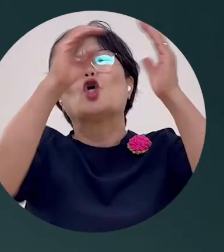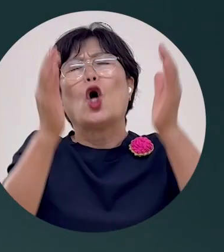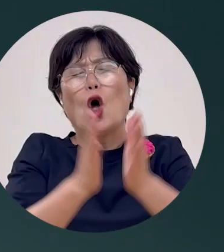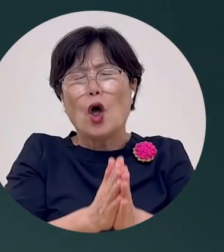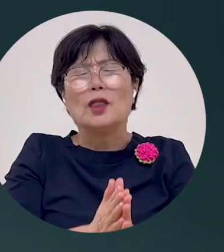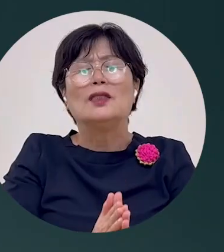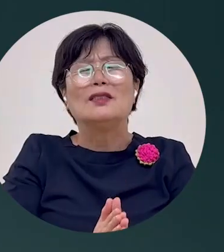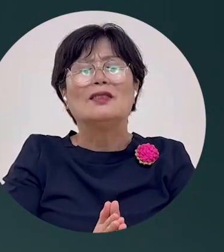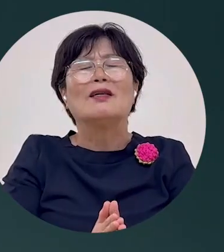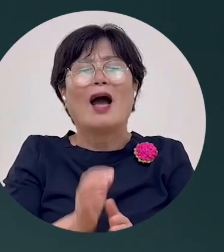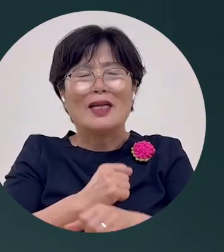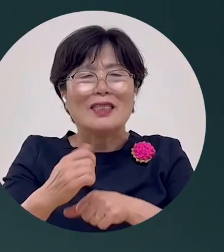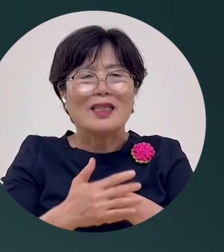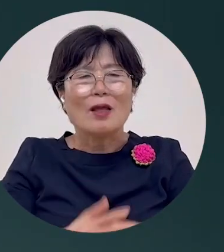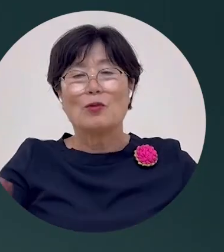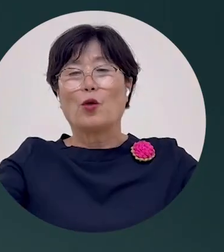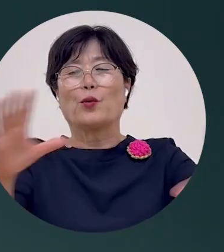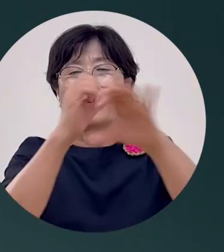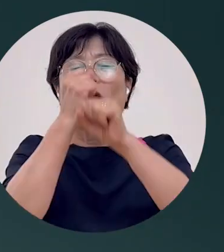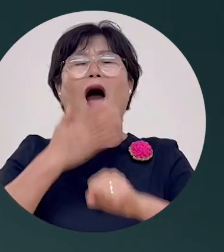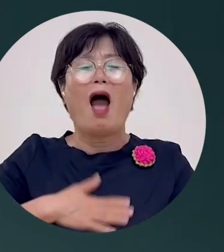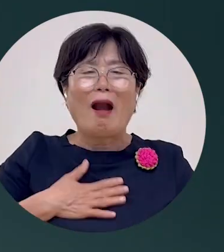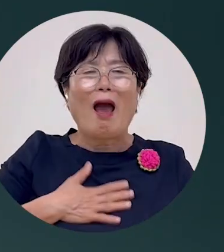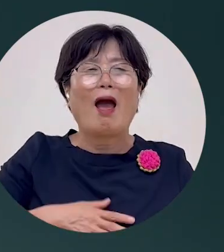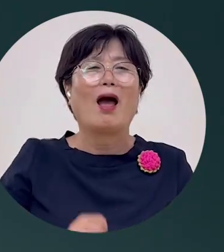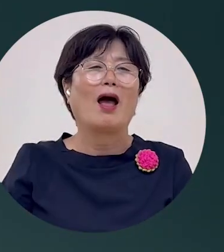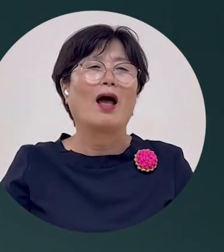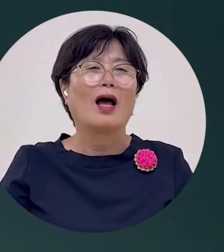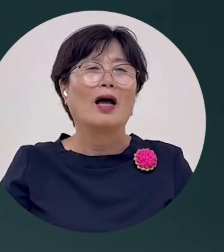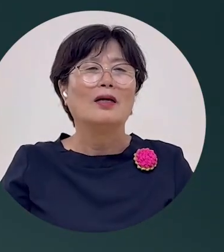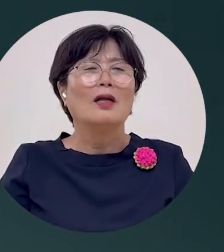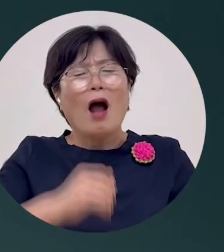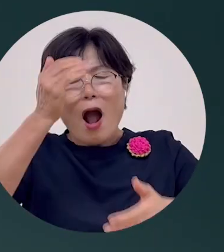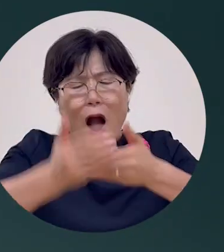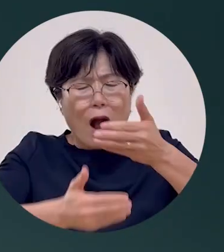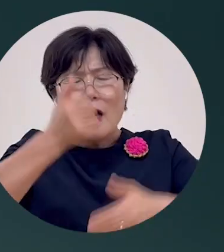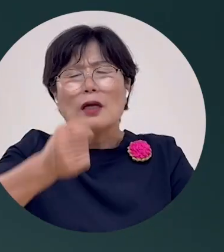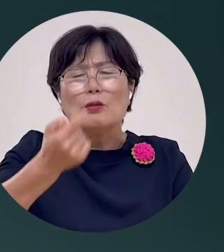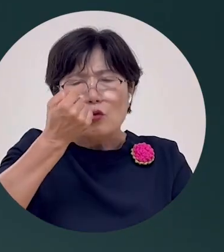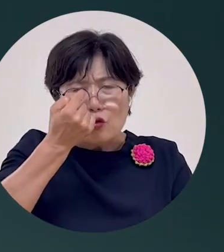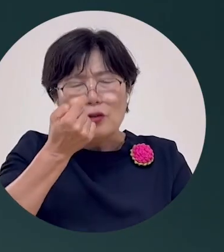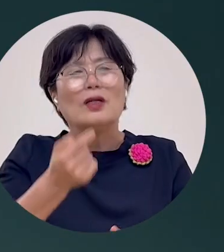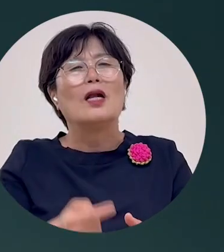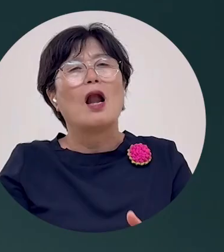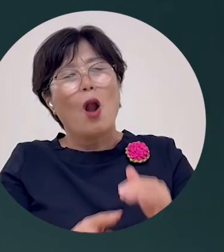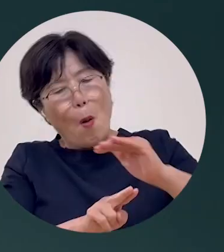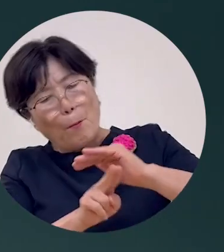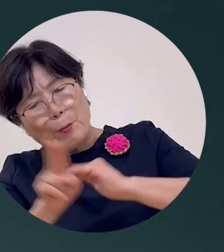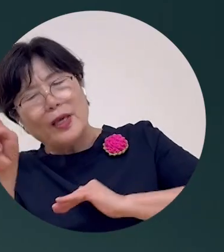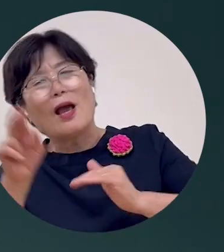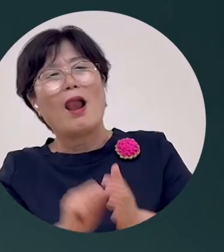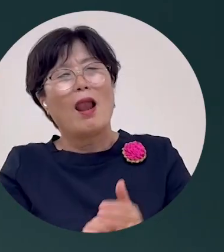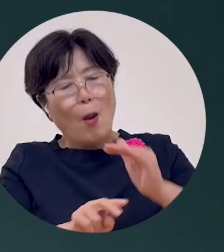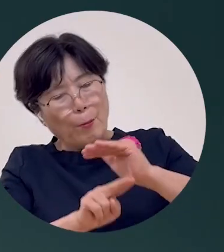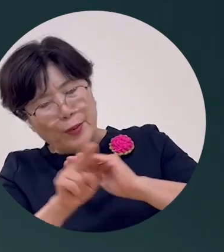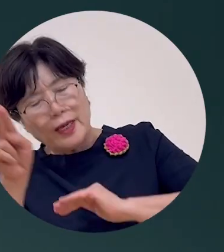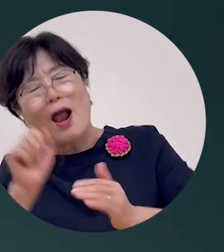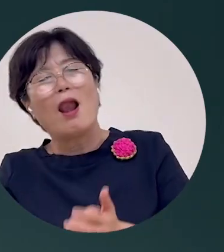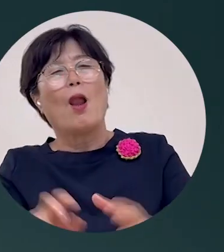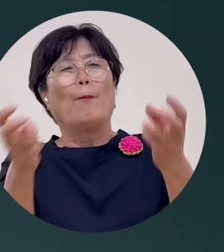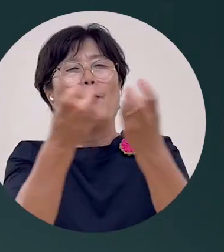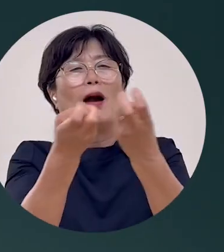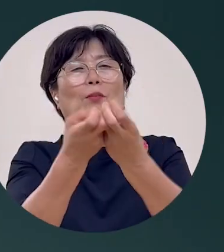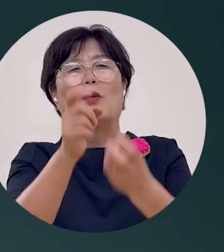계십니다. 여러분, 하나님의 눈을 벗어나는 일은 절대로 단 하나도 없습니다.